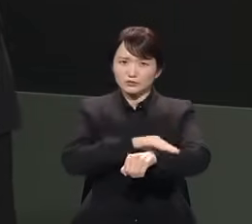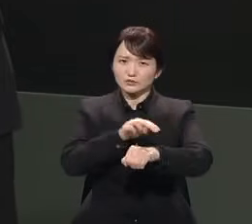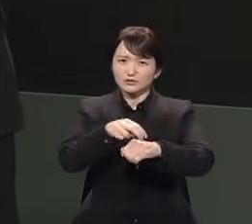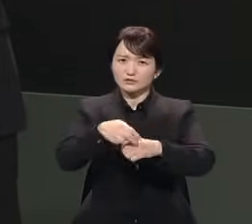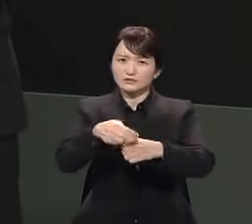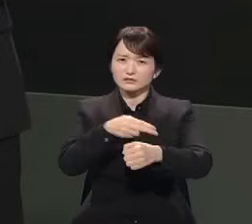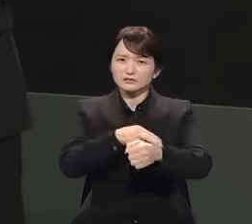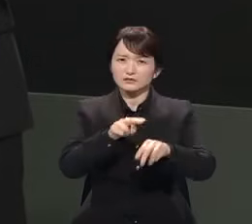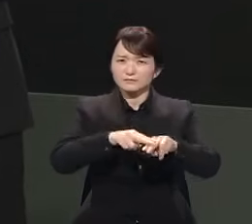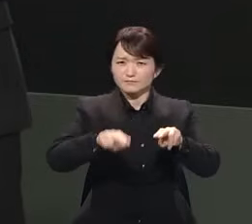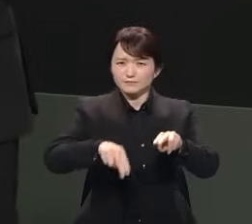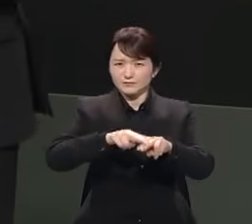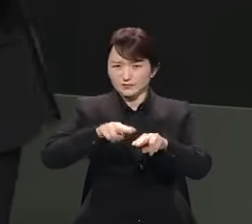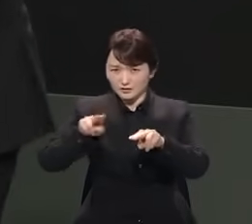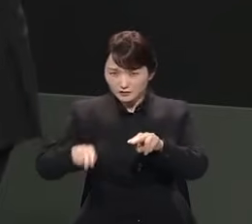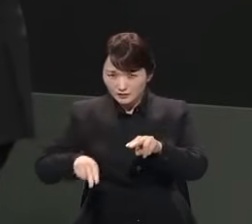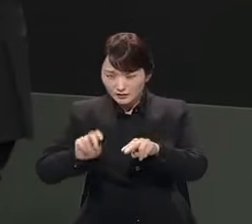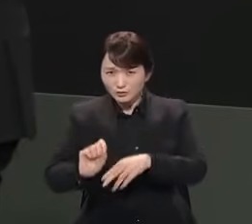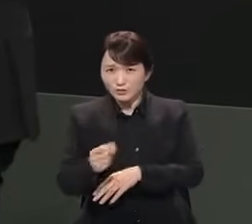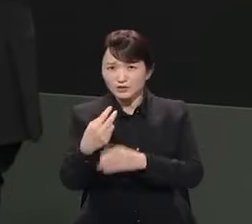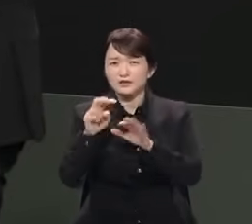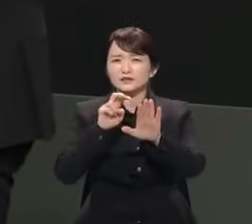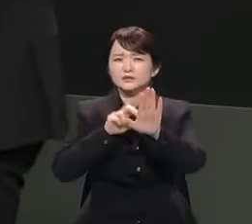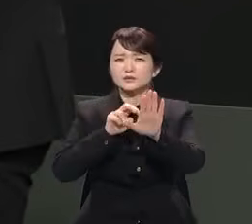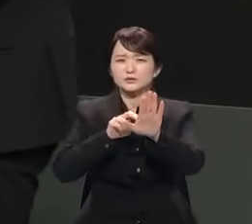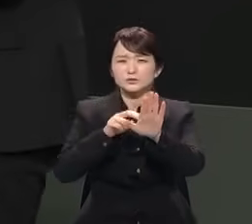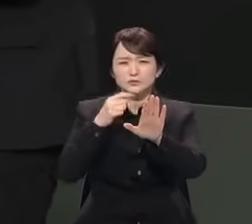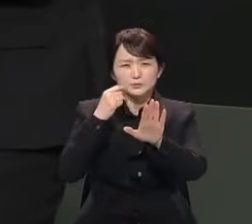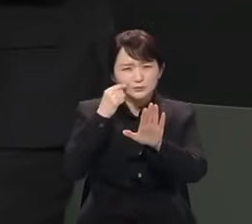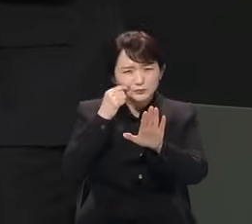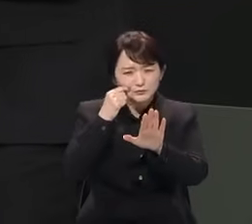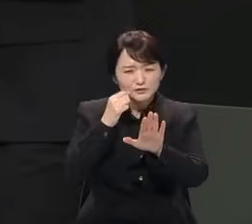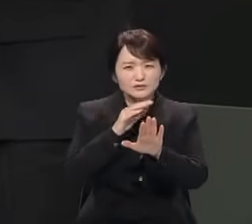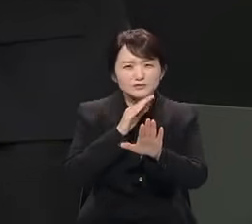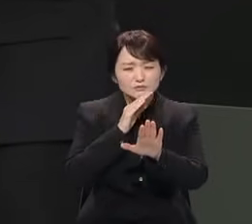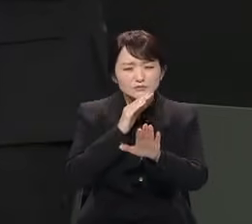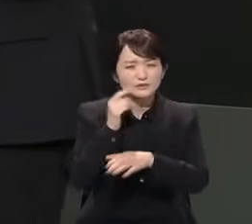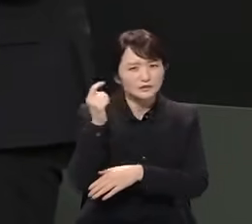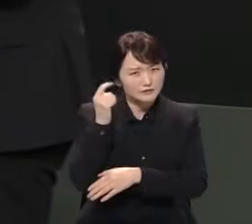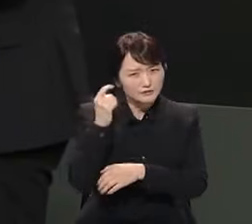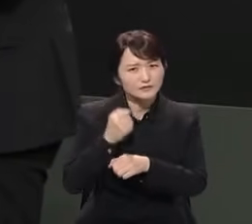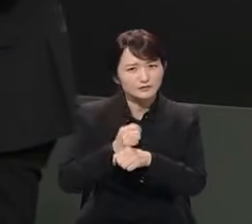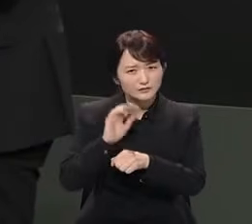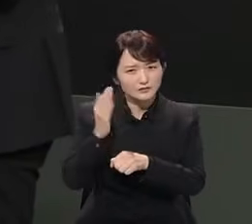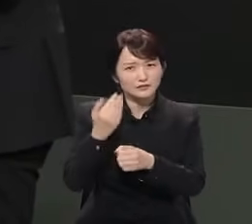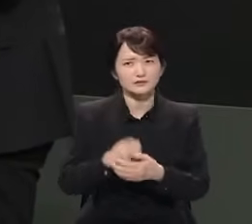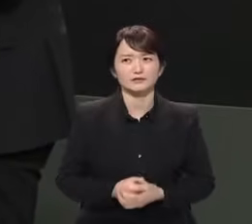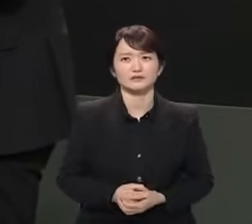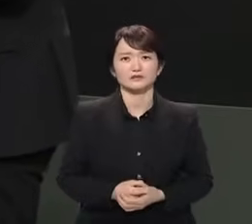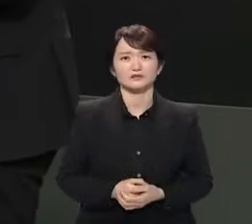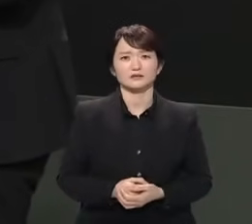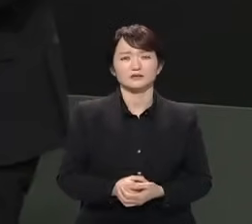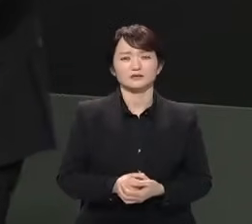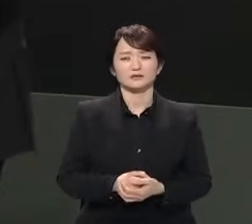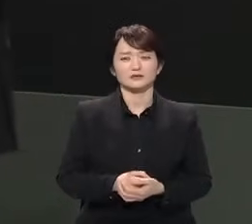의료대란이 벌어지고 있는 지금 정말 새겨들어야 할 호소 같은데 말이죠. 가만히 있자, 이 말씀을 누가